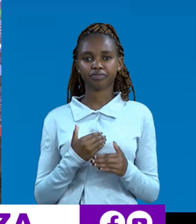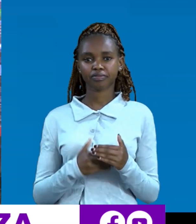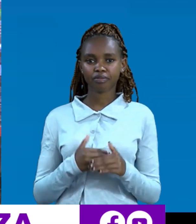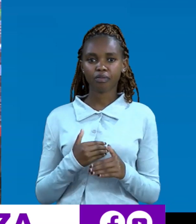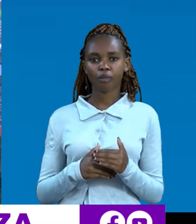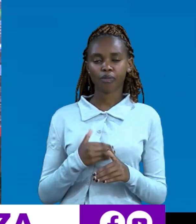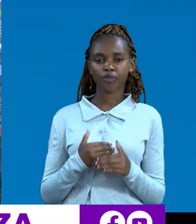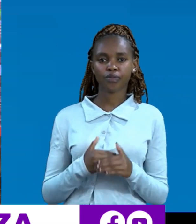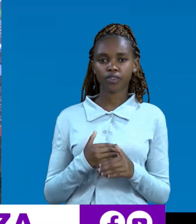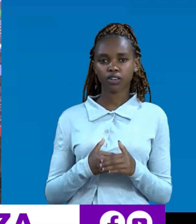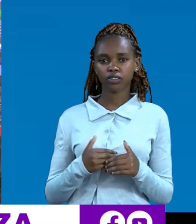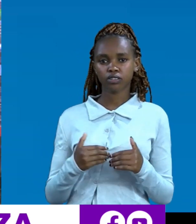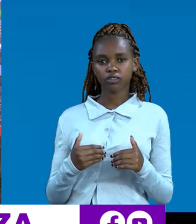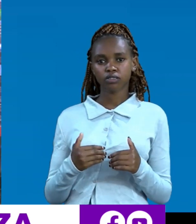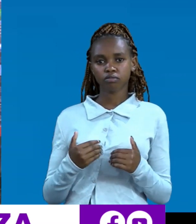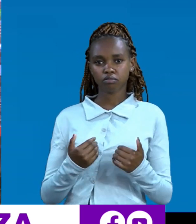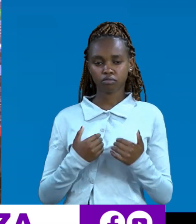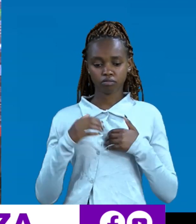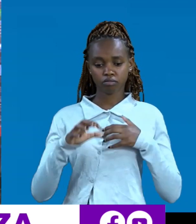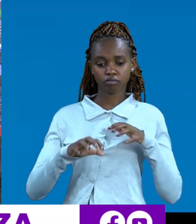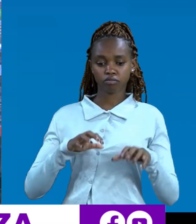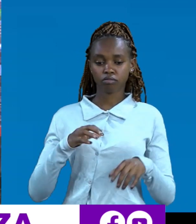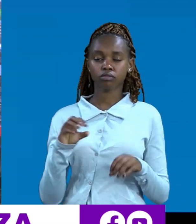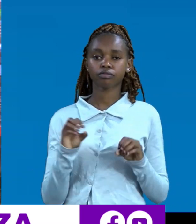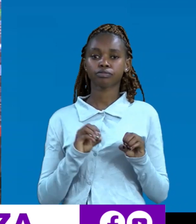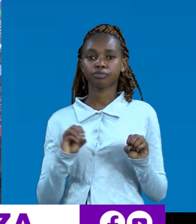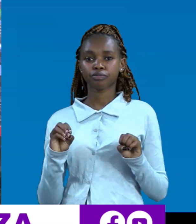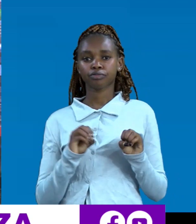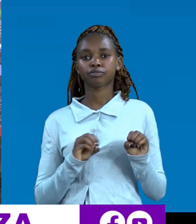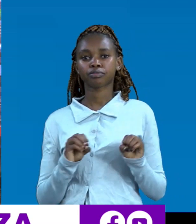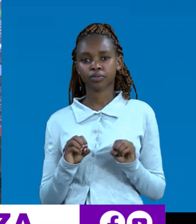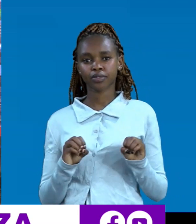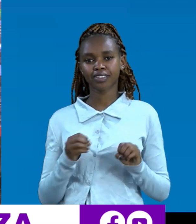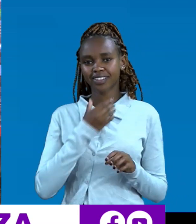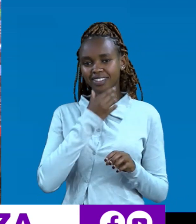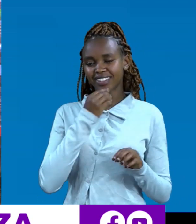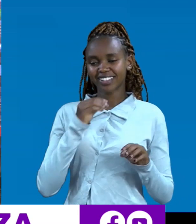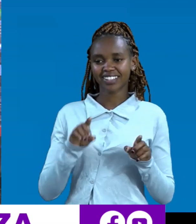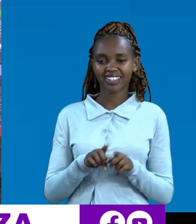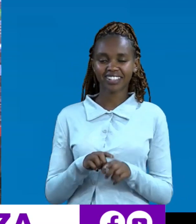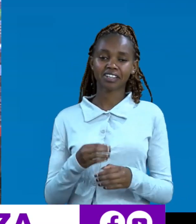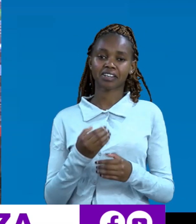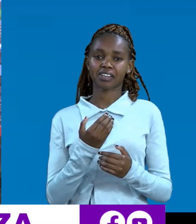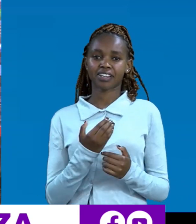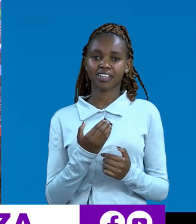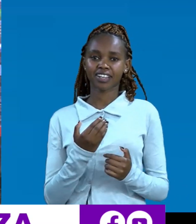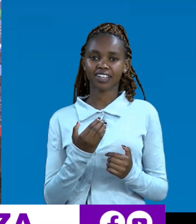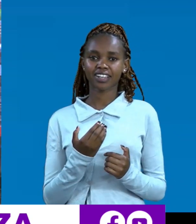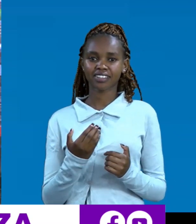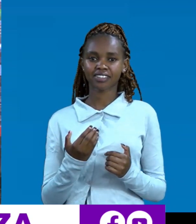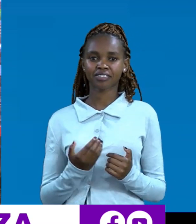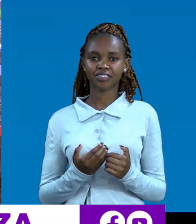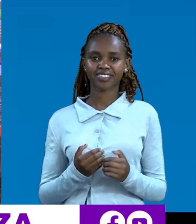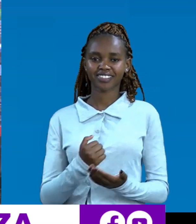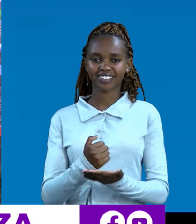pesa. Ukinipigia leo niwacha Nairobi. Ambie bro nimekwama. Latona nimekwama Mombasa.